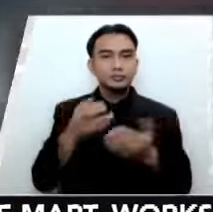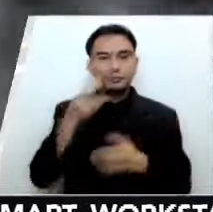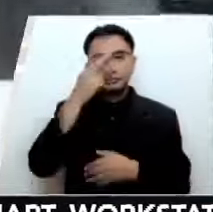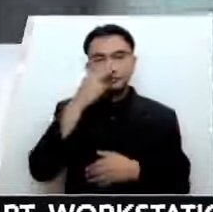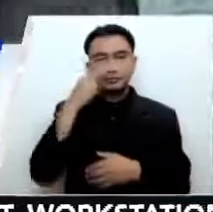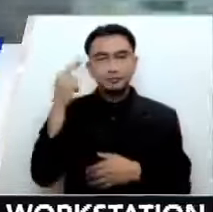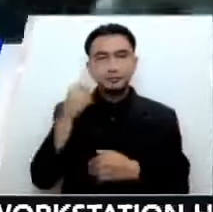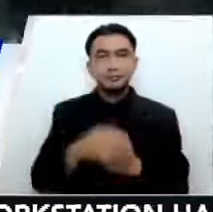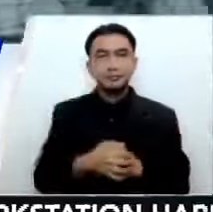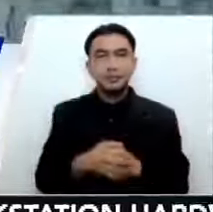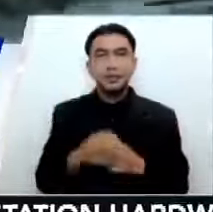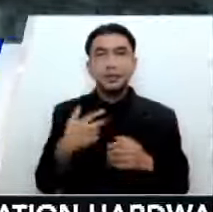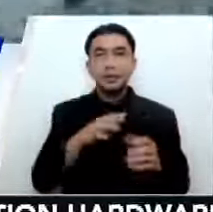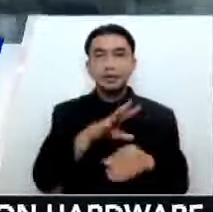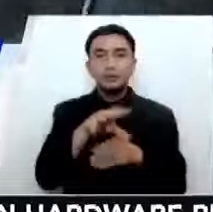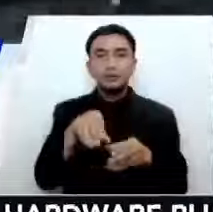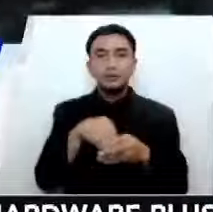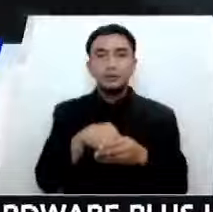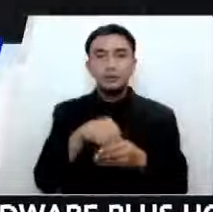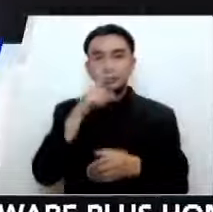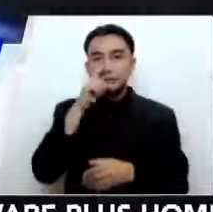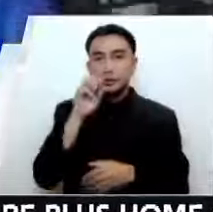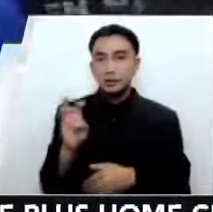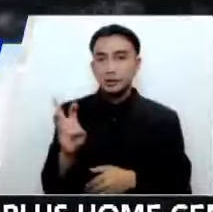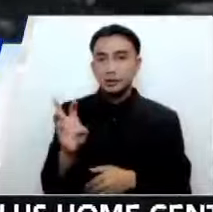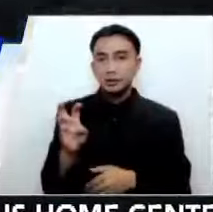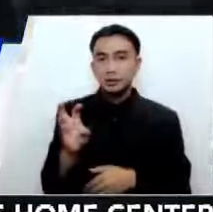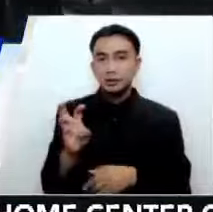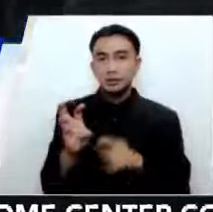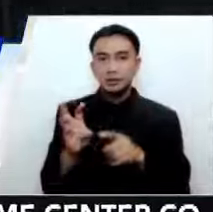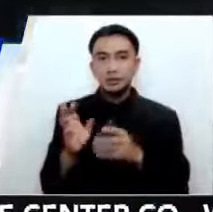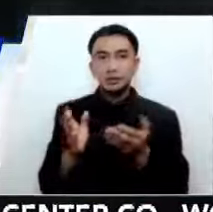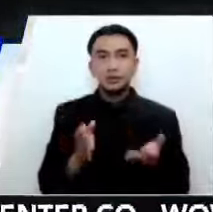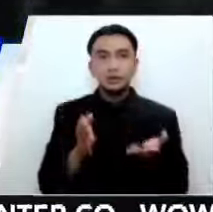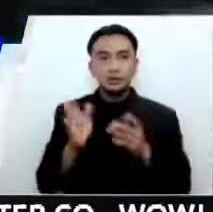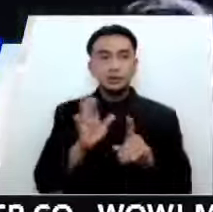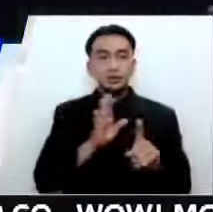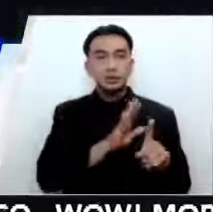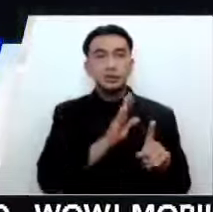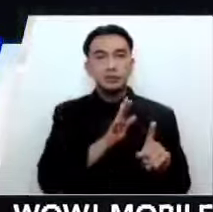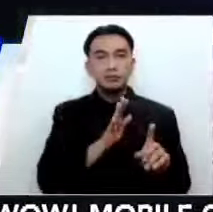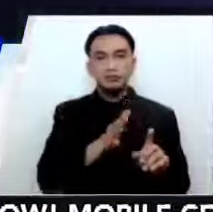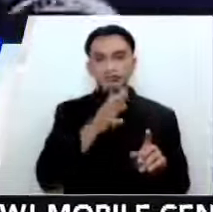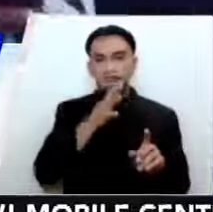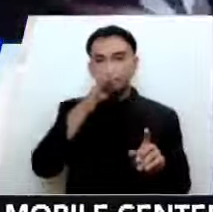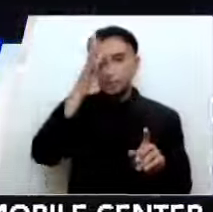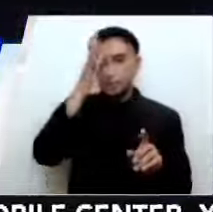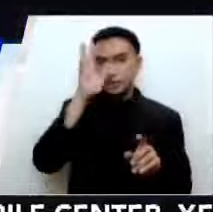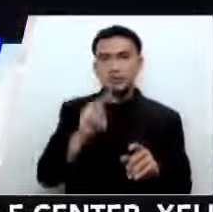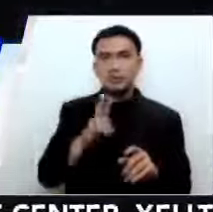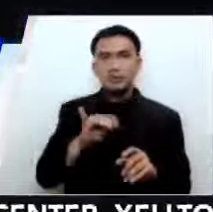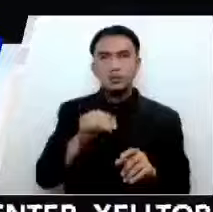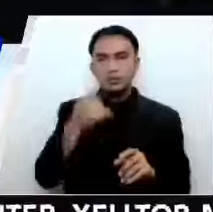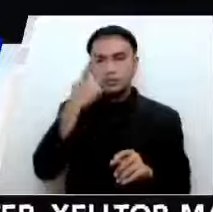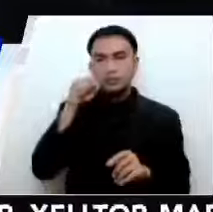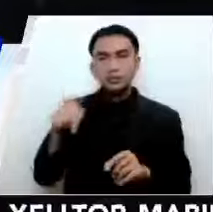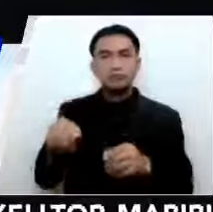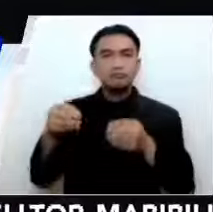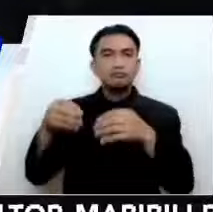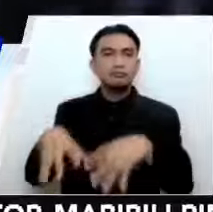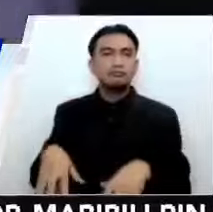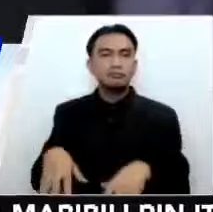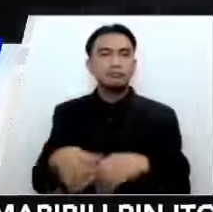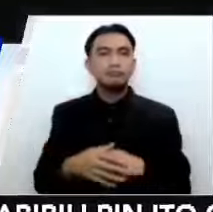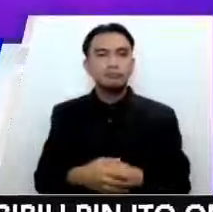mga biktima ang isang 16 anyos na idinulog ng mga magulang sa NBI dahil ilang araw nang nawawala. Arestado rin